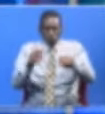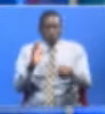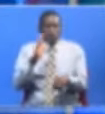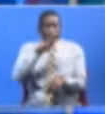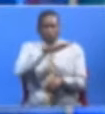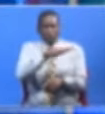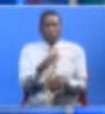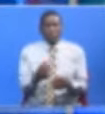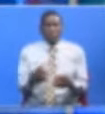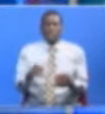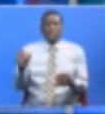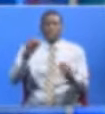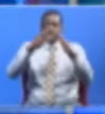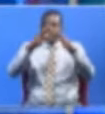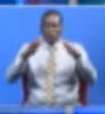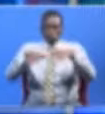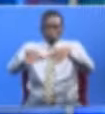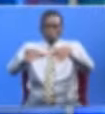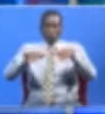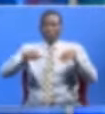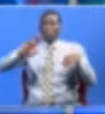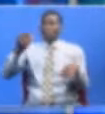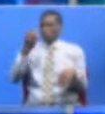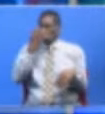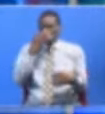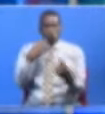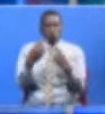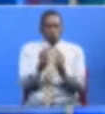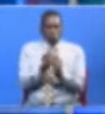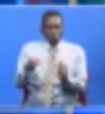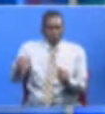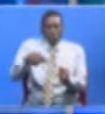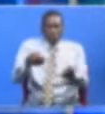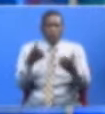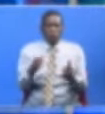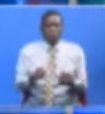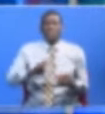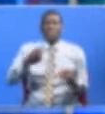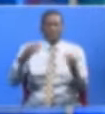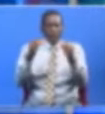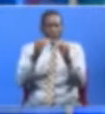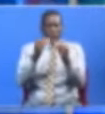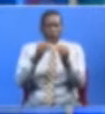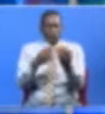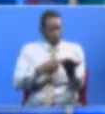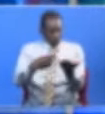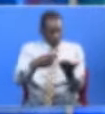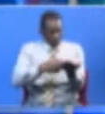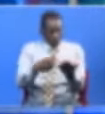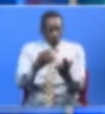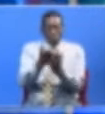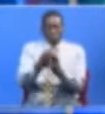Kule Ikuluni tunamsubiria rais kuzungumza nasi, lakini kwa sasa mkutano wa pili mkuu wa mashauriano kati ya serikali na viongozi wa muungano